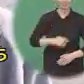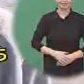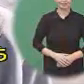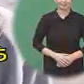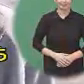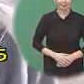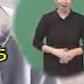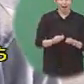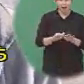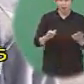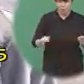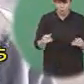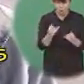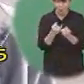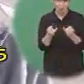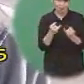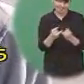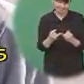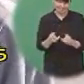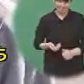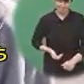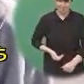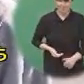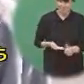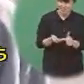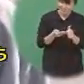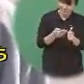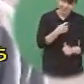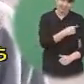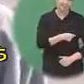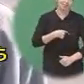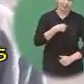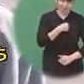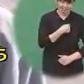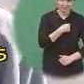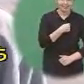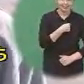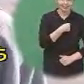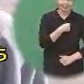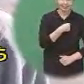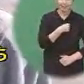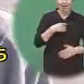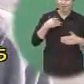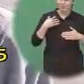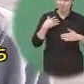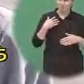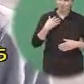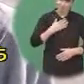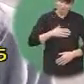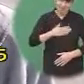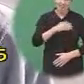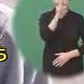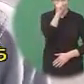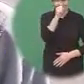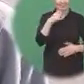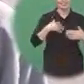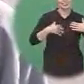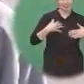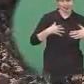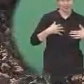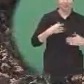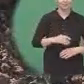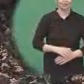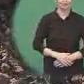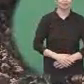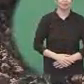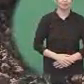ま丸あの子供をね育てるような気持ちで気分いいです楽しいですね